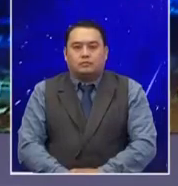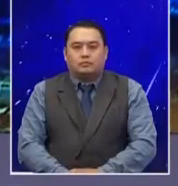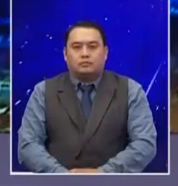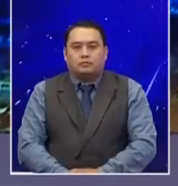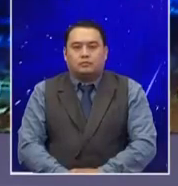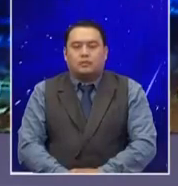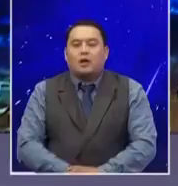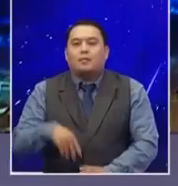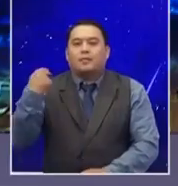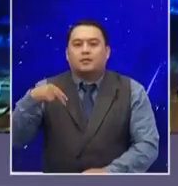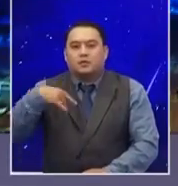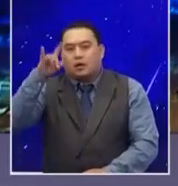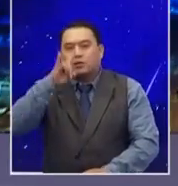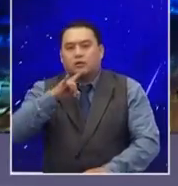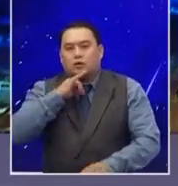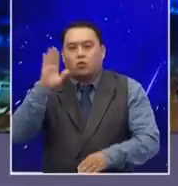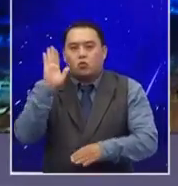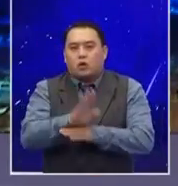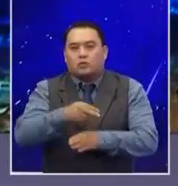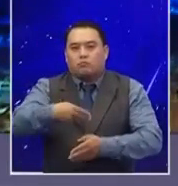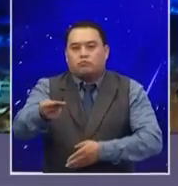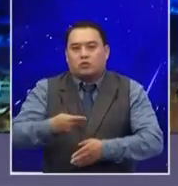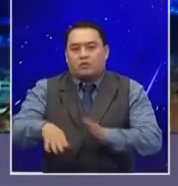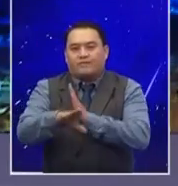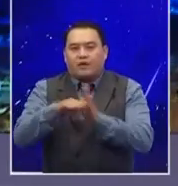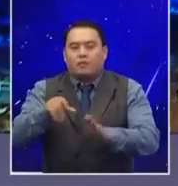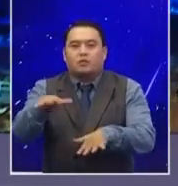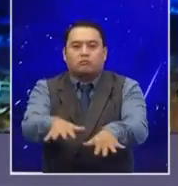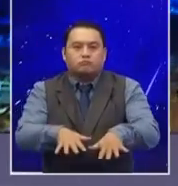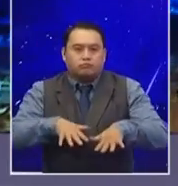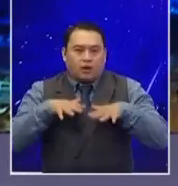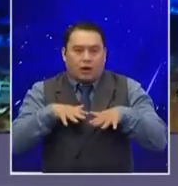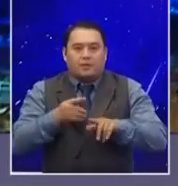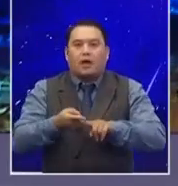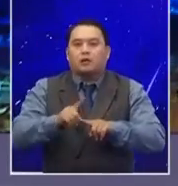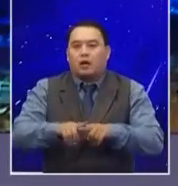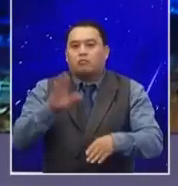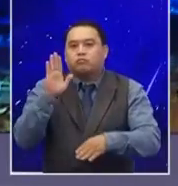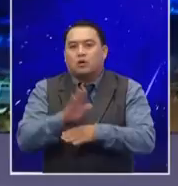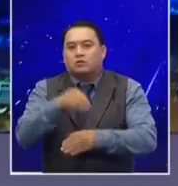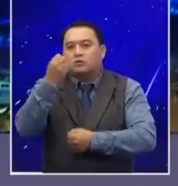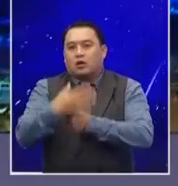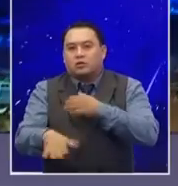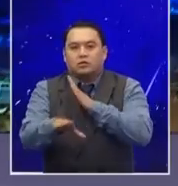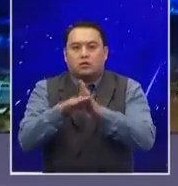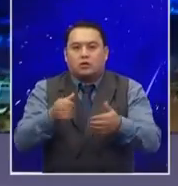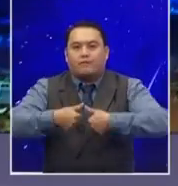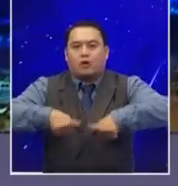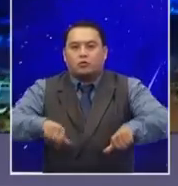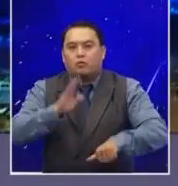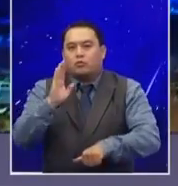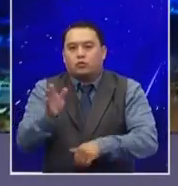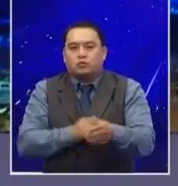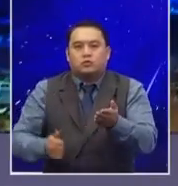Касым Жомартом Токаевым подписан указ о назначении выборов депутатов Мажилиса парламента. Постановлением Центральной избирательной комиссии